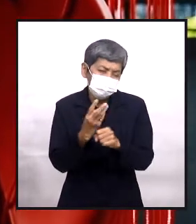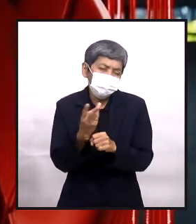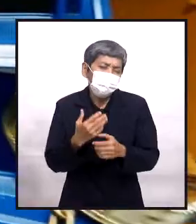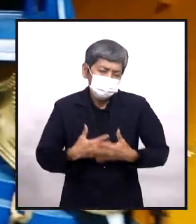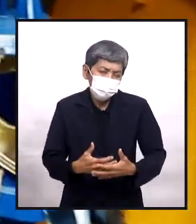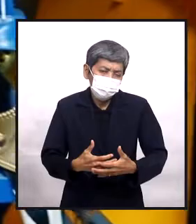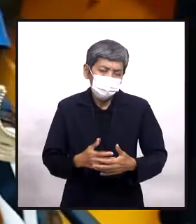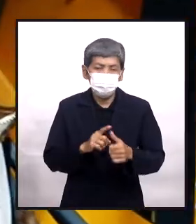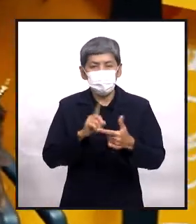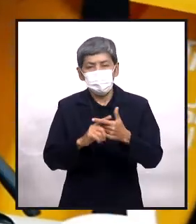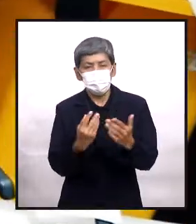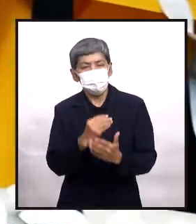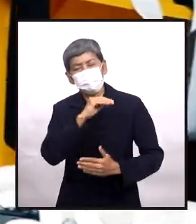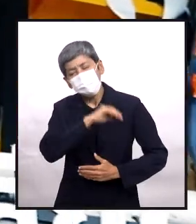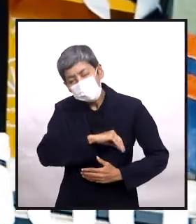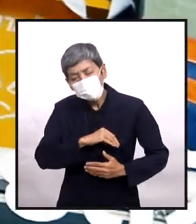ร